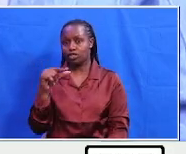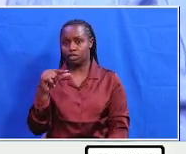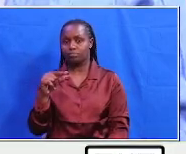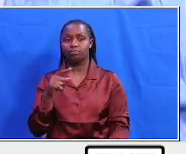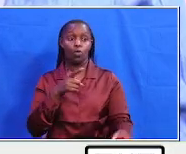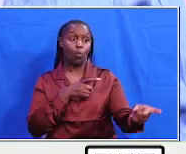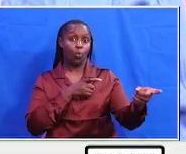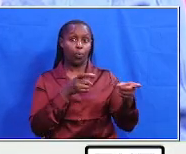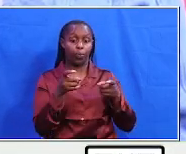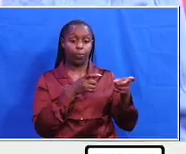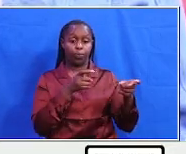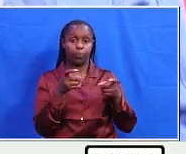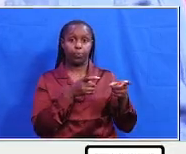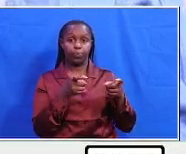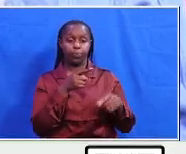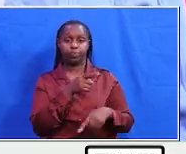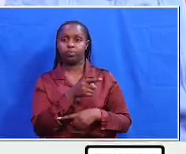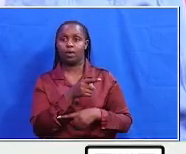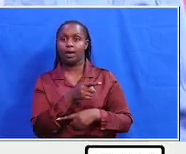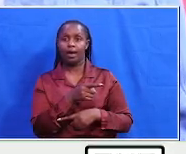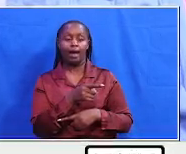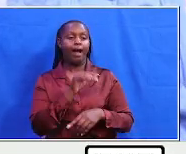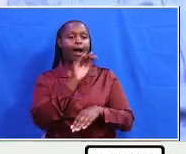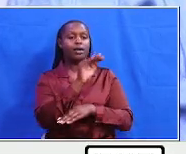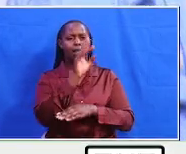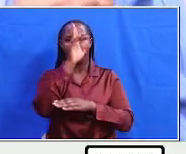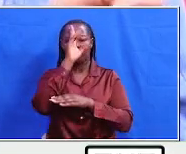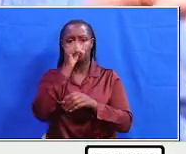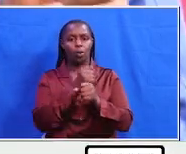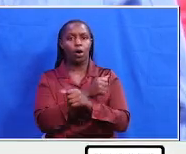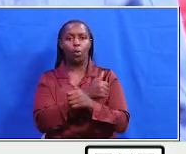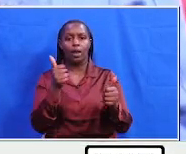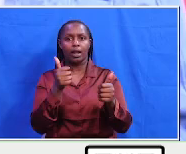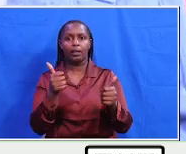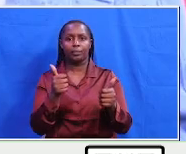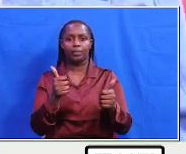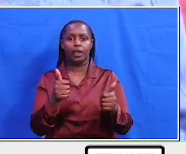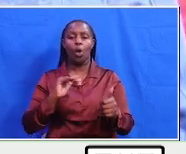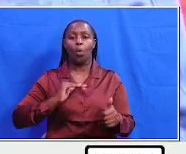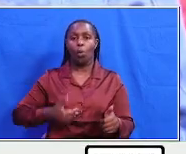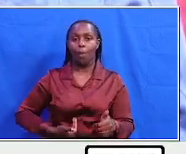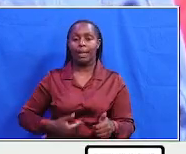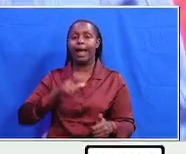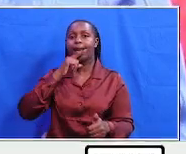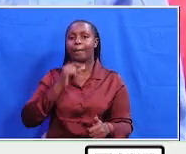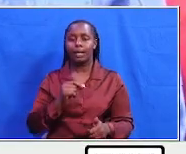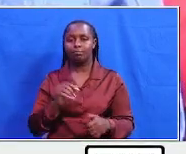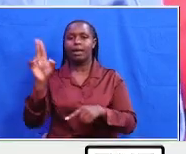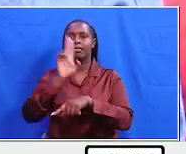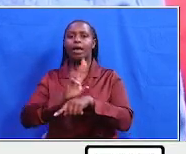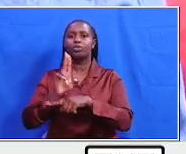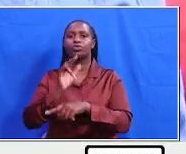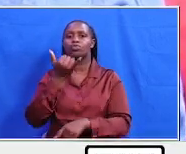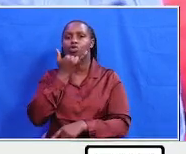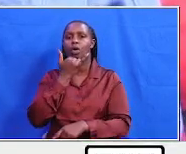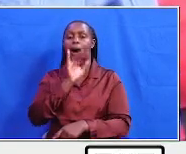one, call your police to order. Young men in uniform and women in uniform, they are being misused by